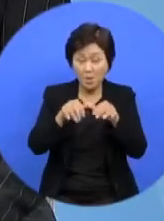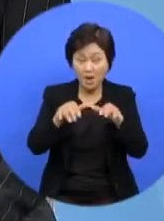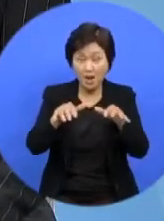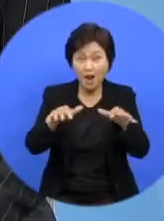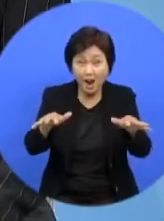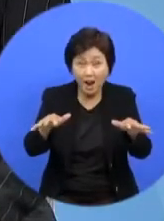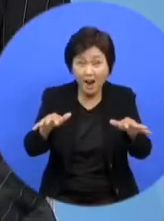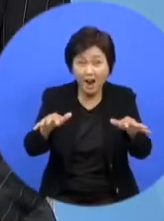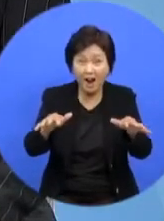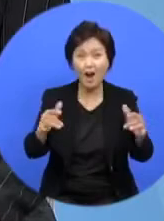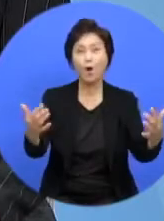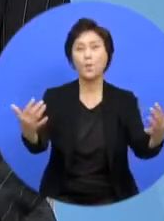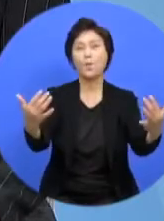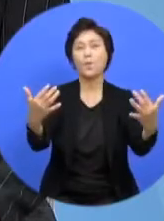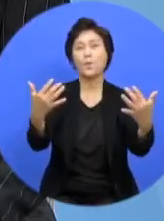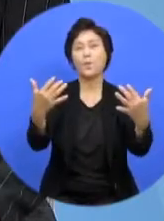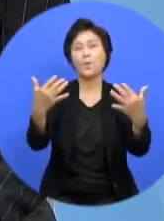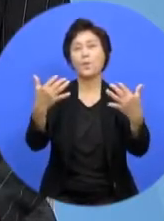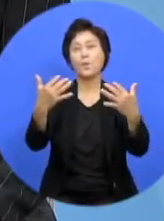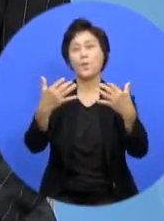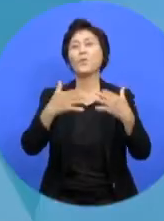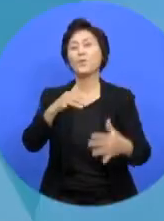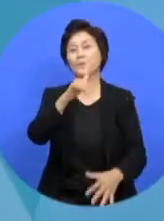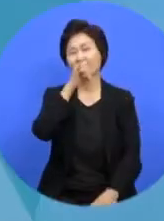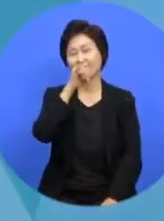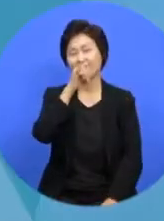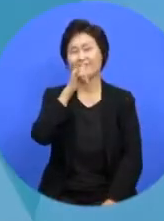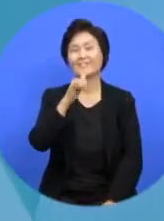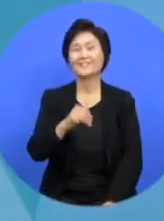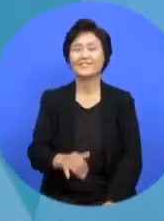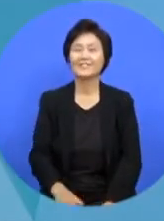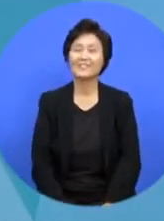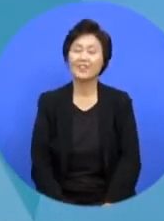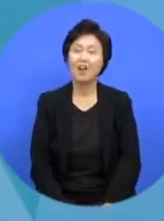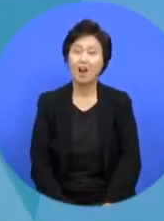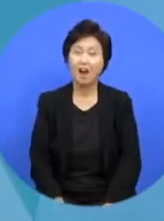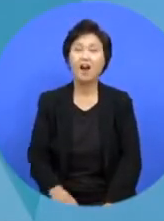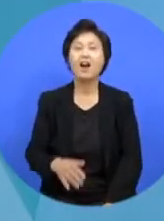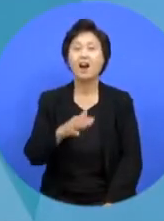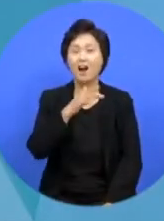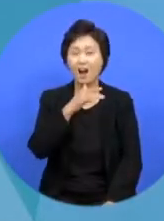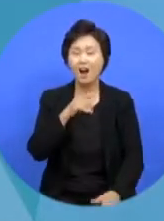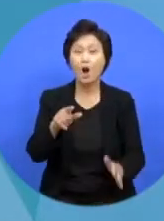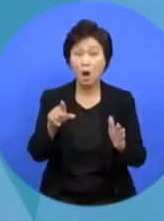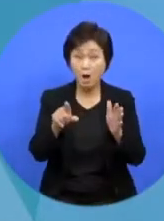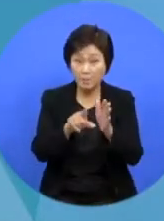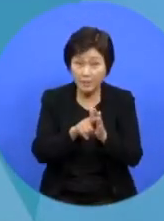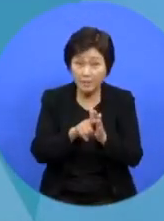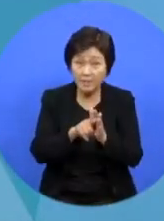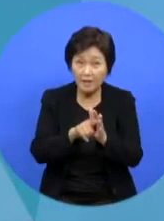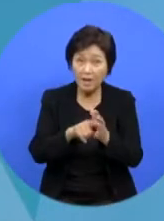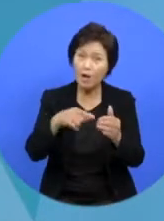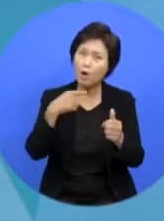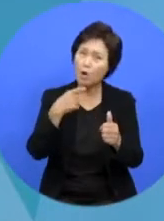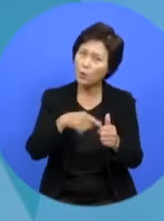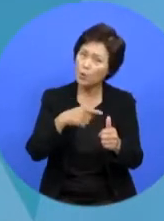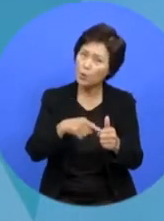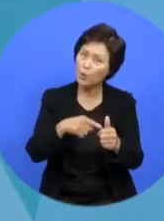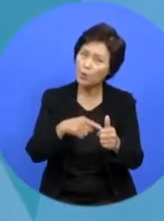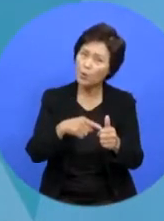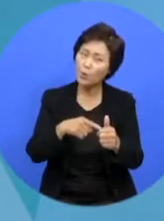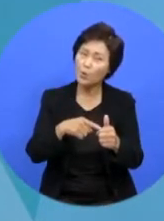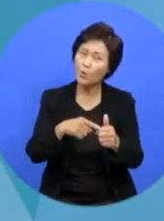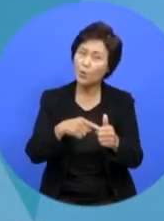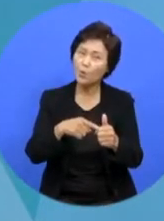몰리는 거예요. 네, 다니다 보니까 이제 아, 신앙교육을 이렇게 끝나지